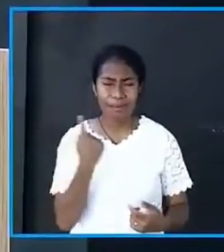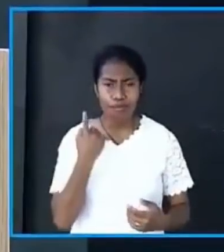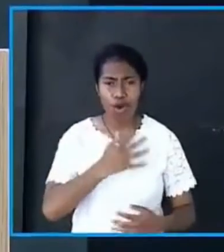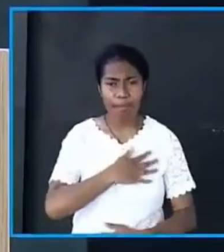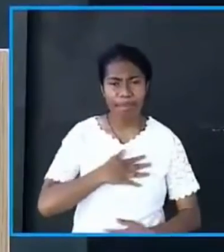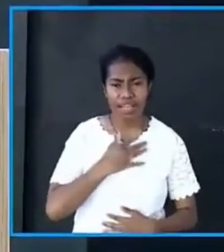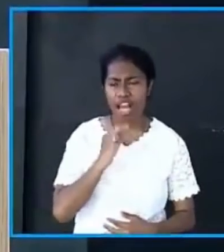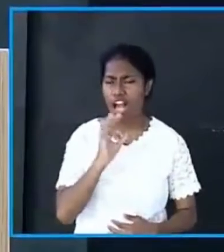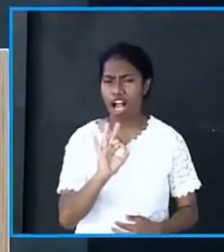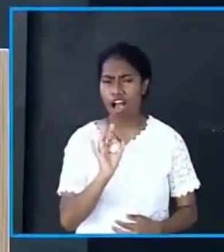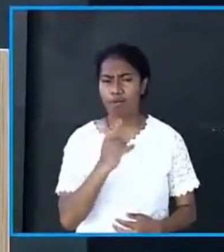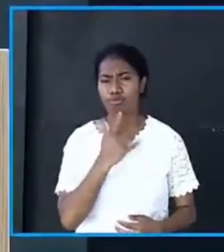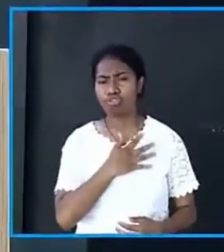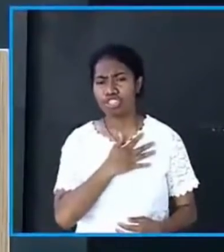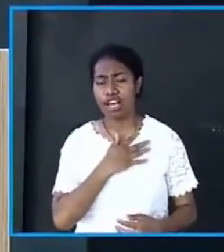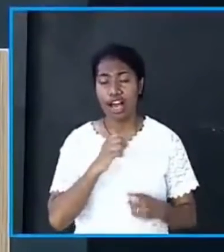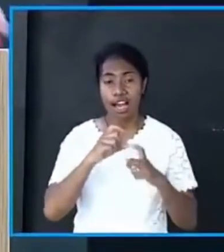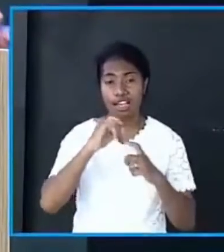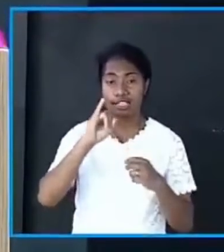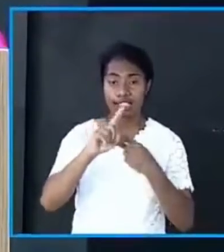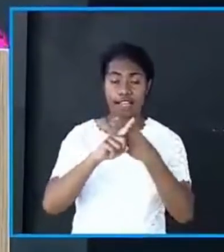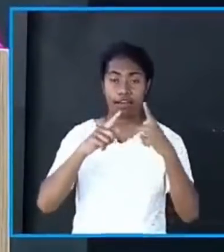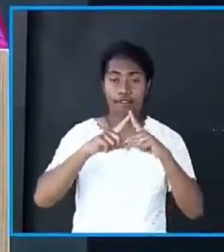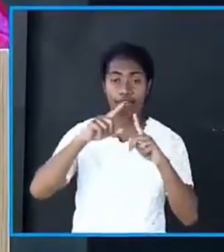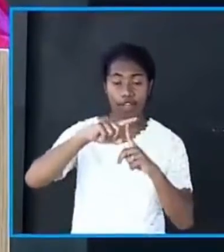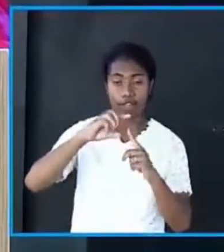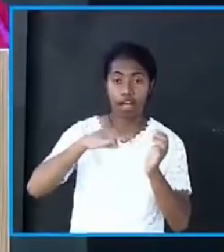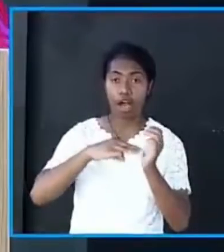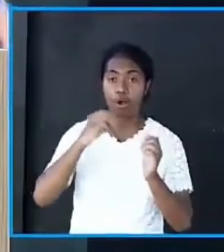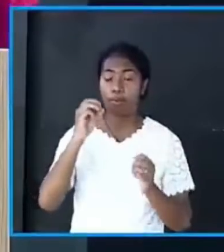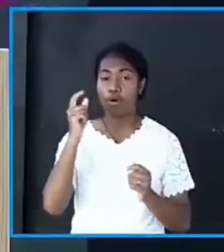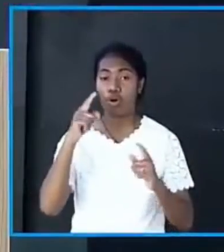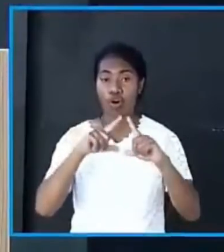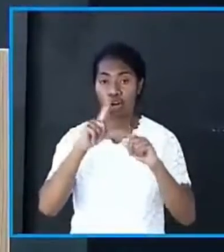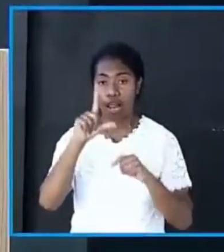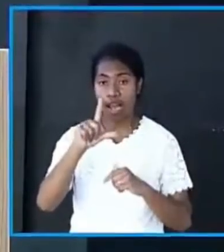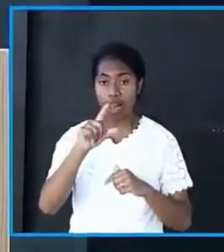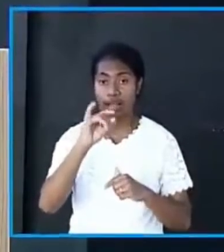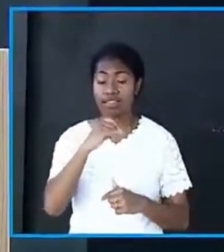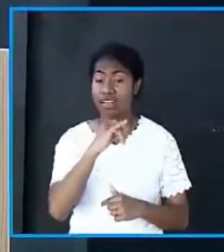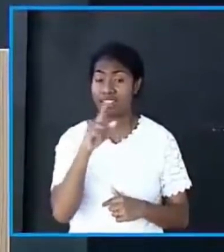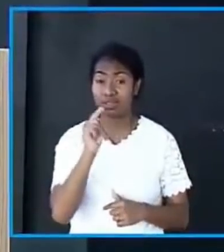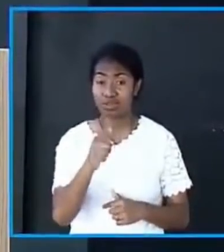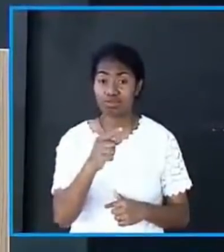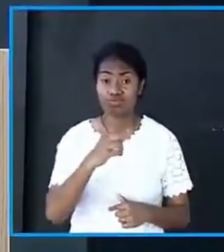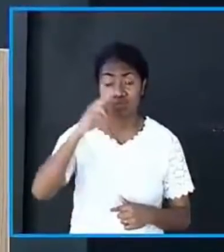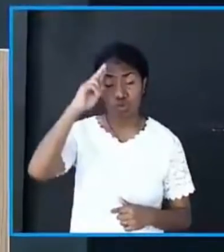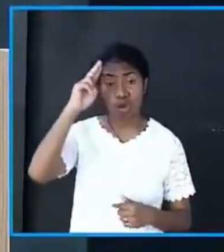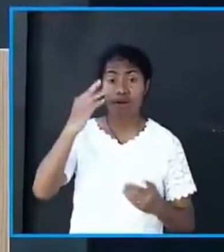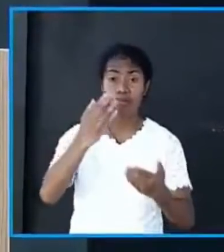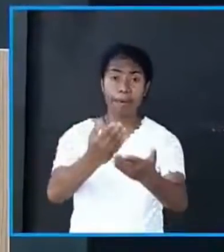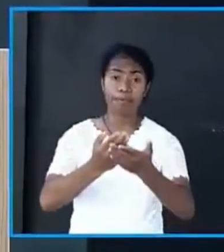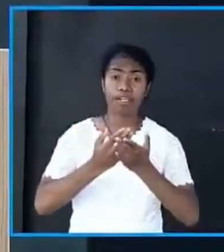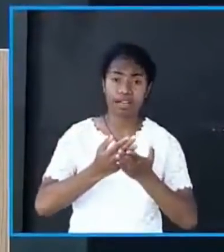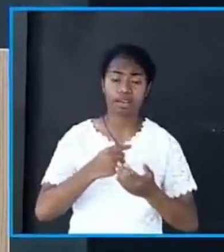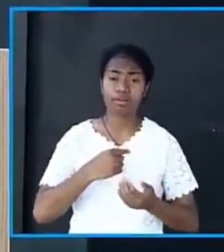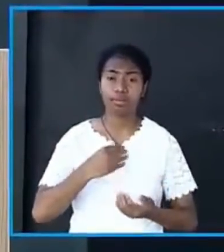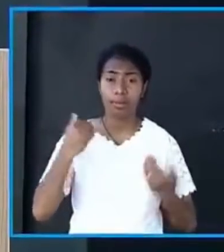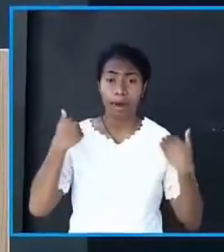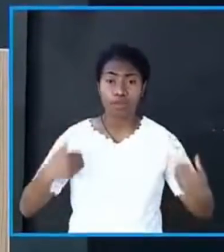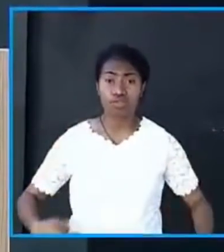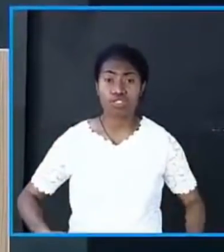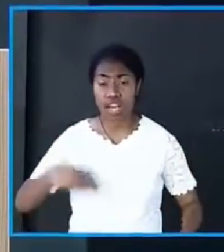nah salah satu wujud pemberian sifat Moral ini kepada manusia adalah Tuhan memberikan kepada manusia